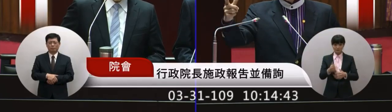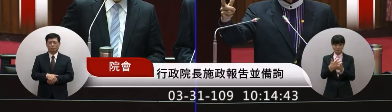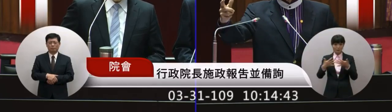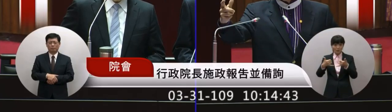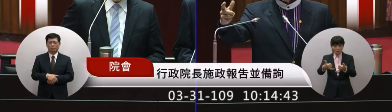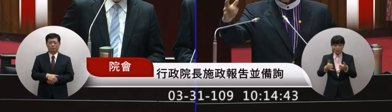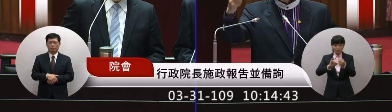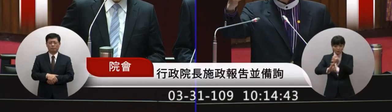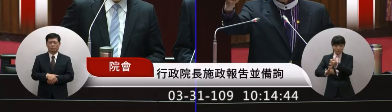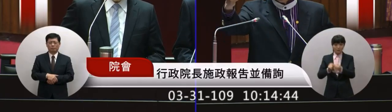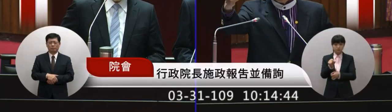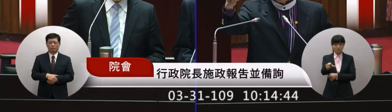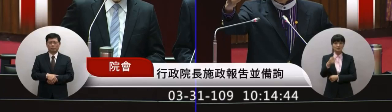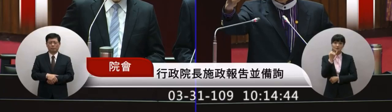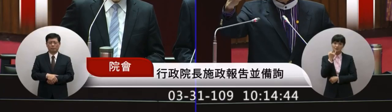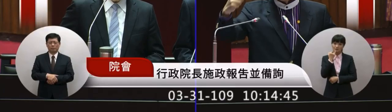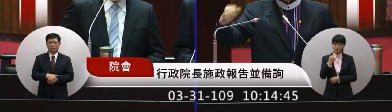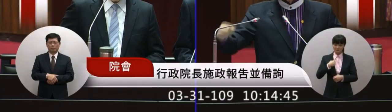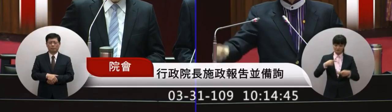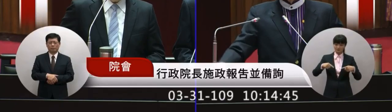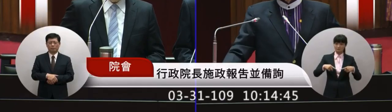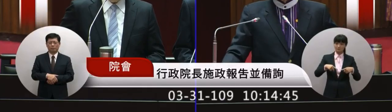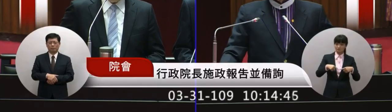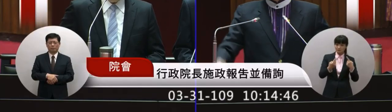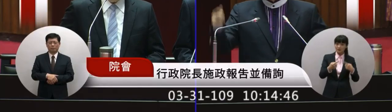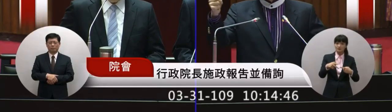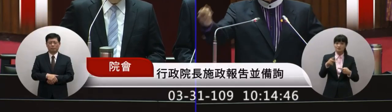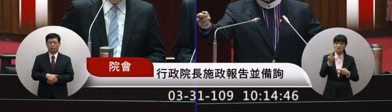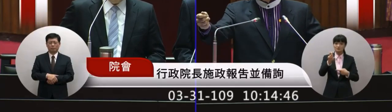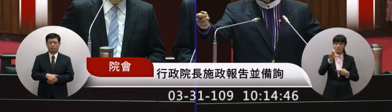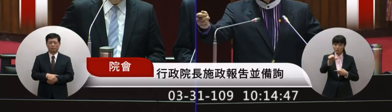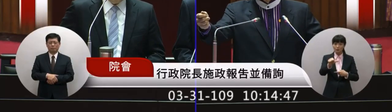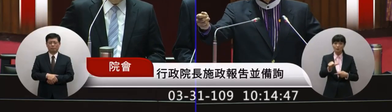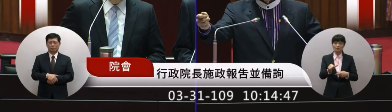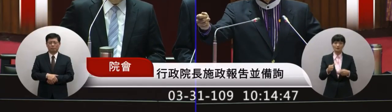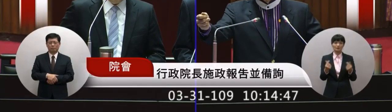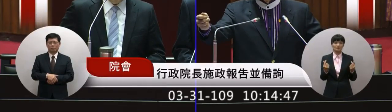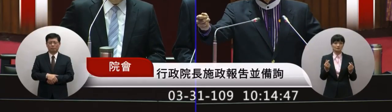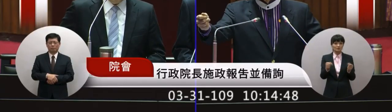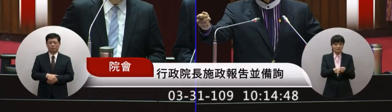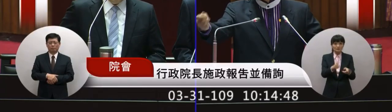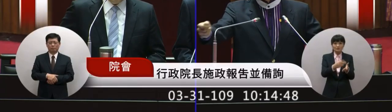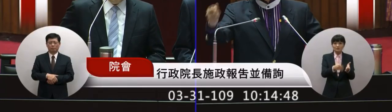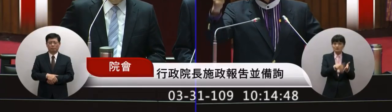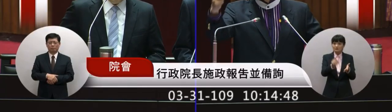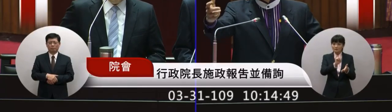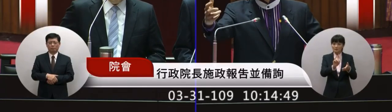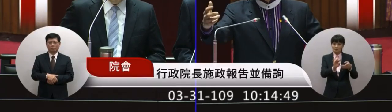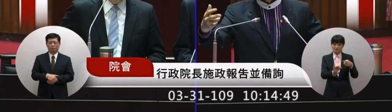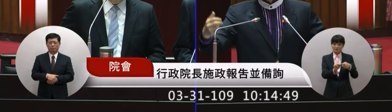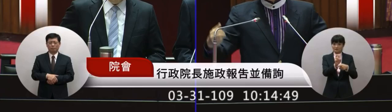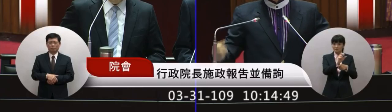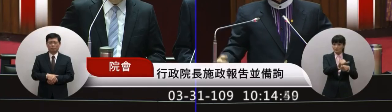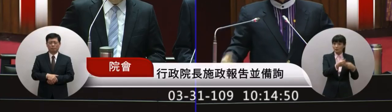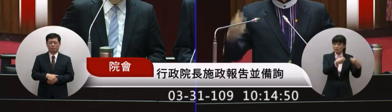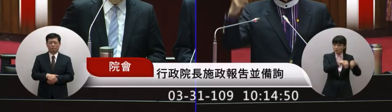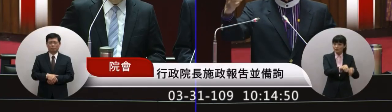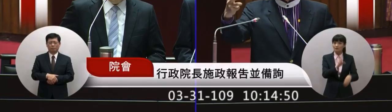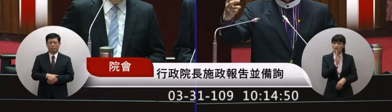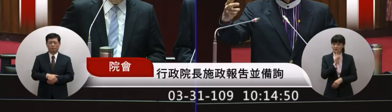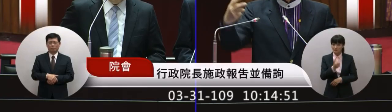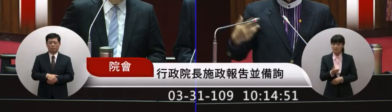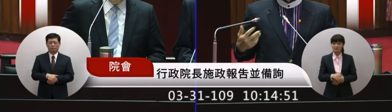打75折，等于送你25%，你开1000块。你等于用750块就使